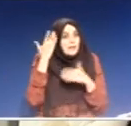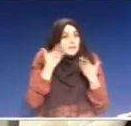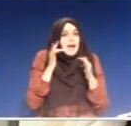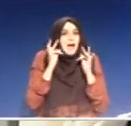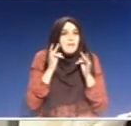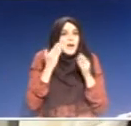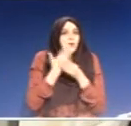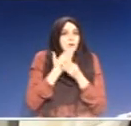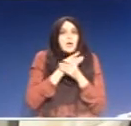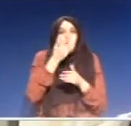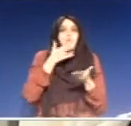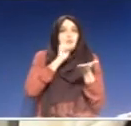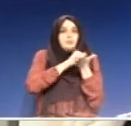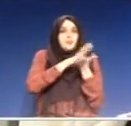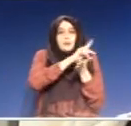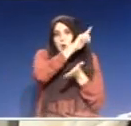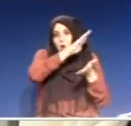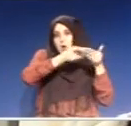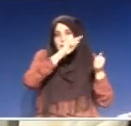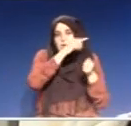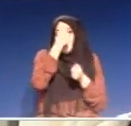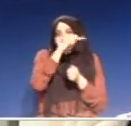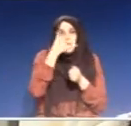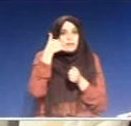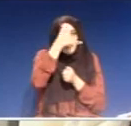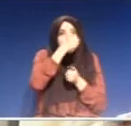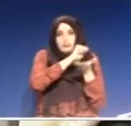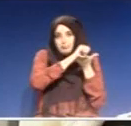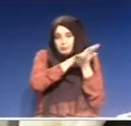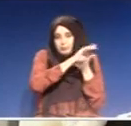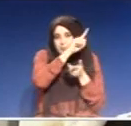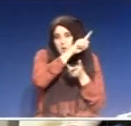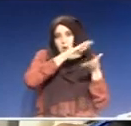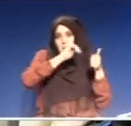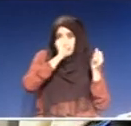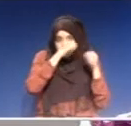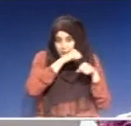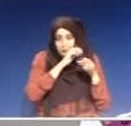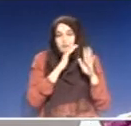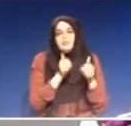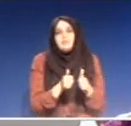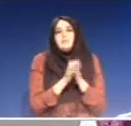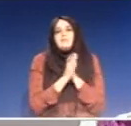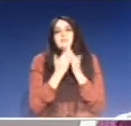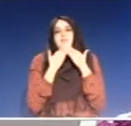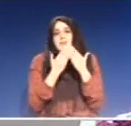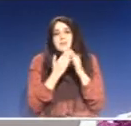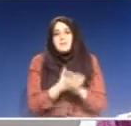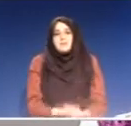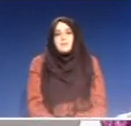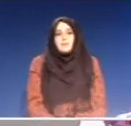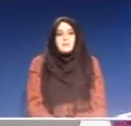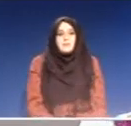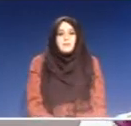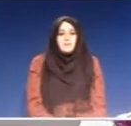ذلك جد تليفوني كي مثلنا رابح من بعد نسيو الفراي ذويلت طيب الله يسلمك طيب ممكن